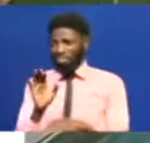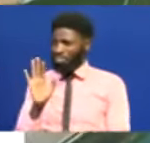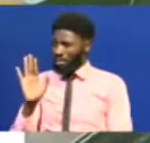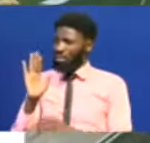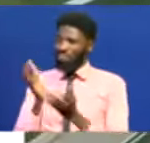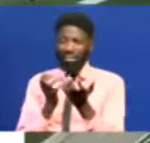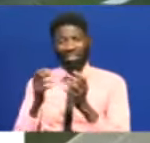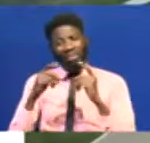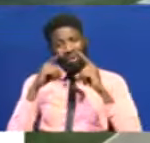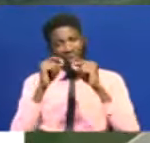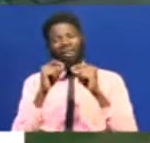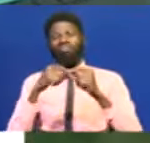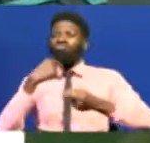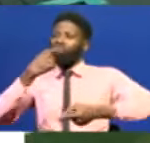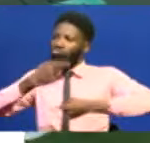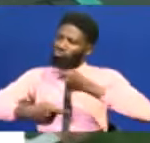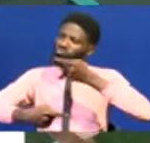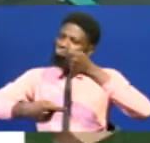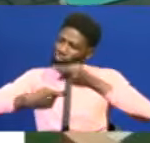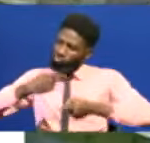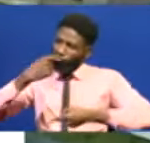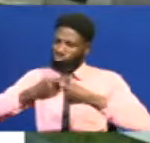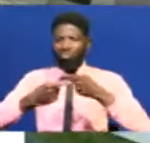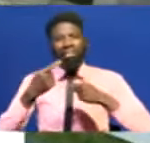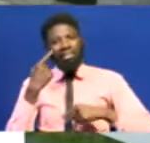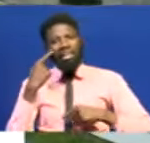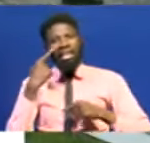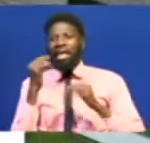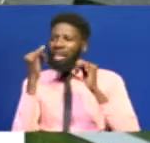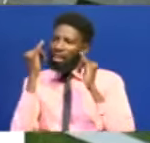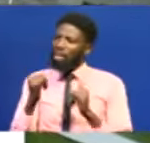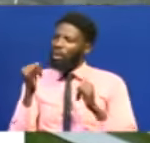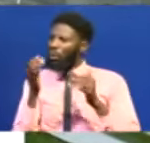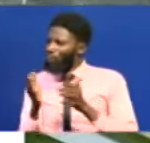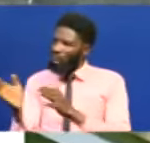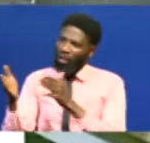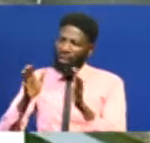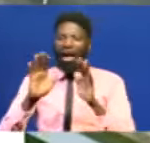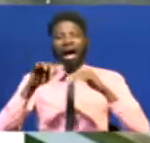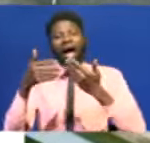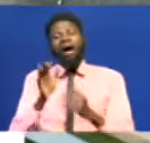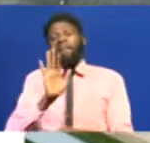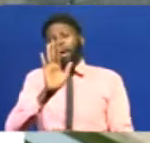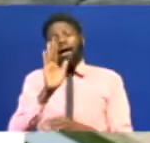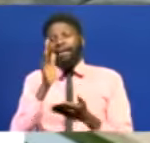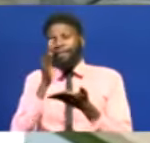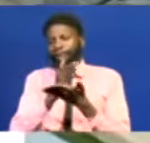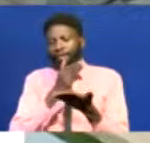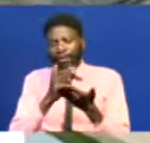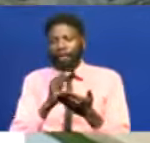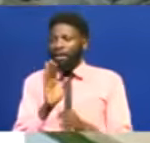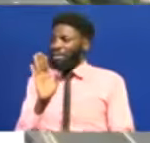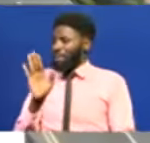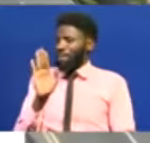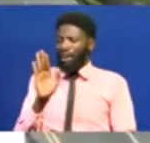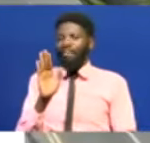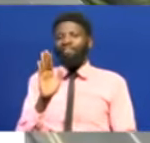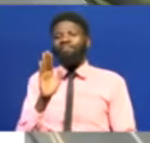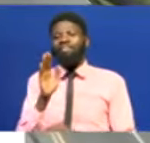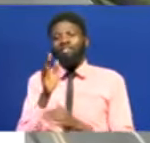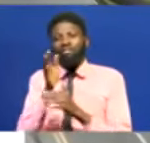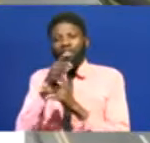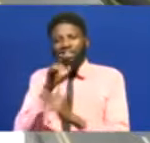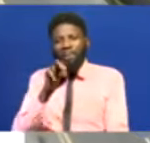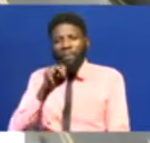linasema linaendelea kutafuta njia mpya za kuboresha sekta yake ya kamba ili watu wengi